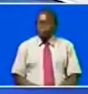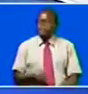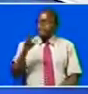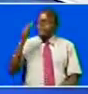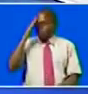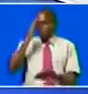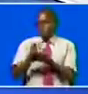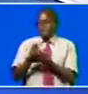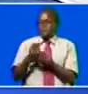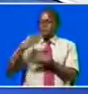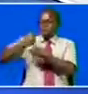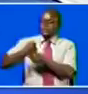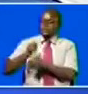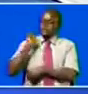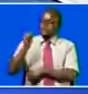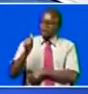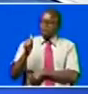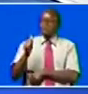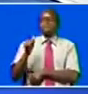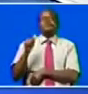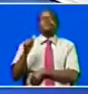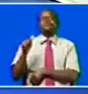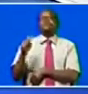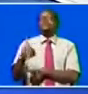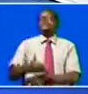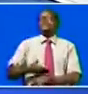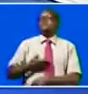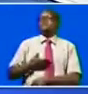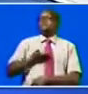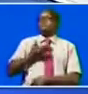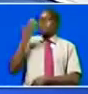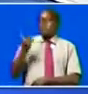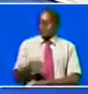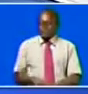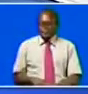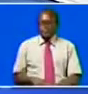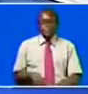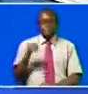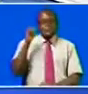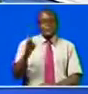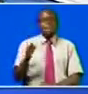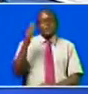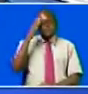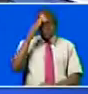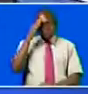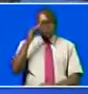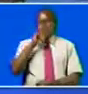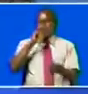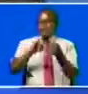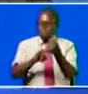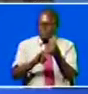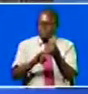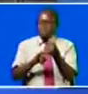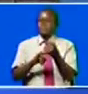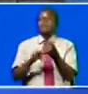unajiamini, unajithamini, mambo kama hata asikutie pressure. Kama unajua wewe uko, yani unajua mwanaume kama uko ndani ya roho yake,